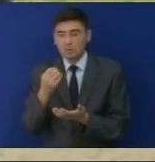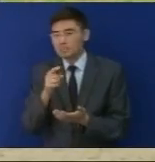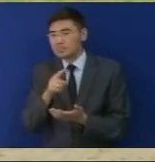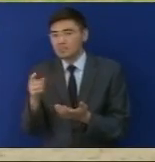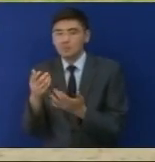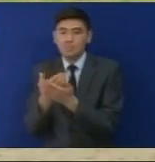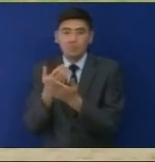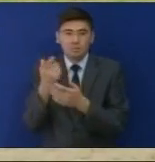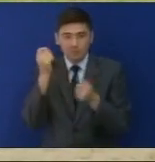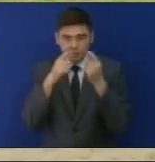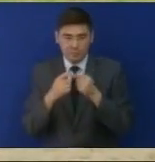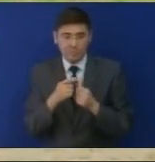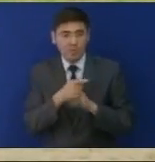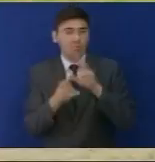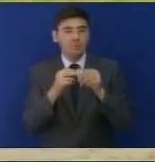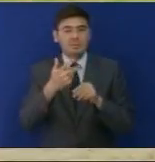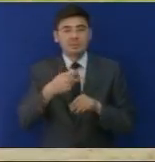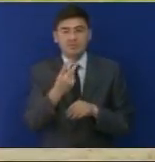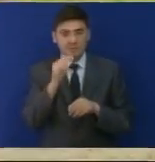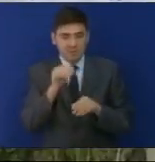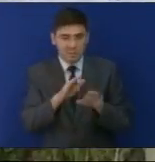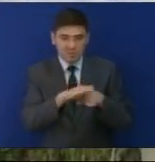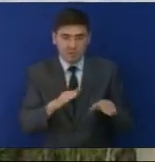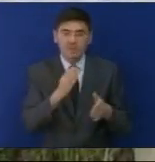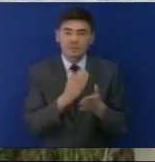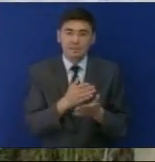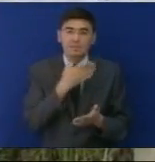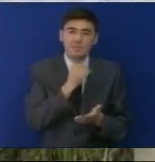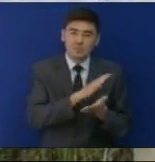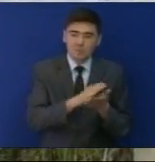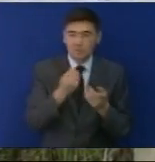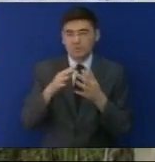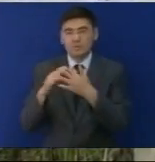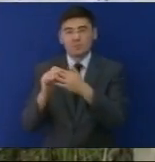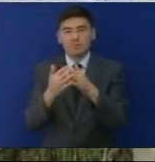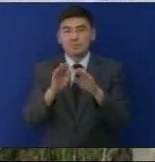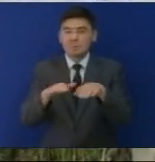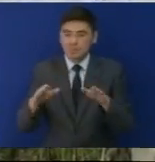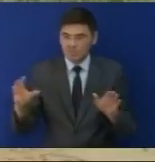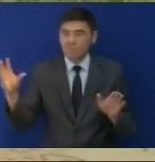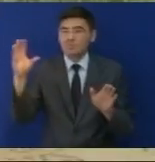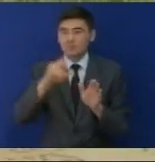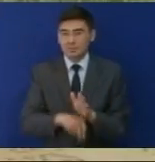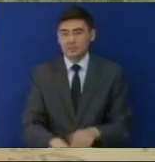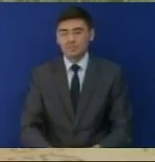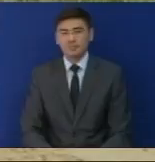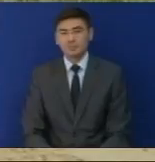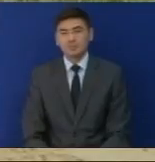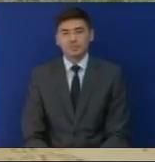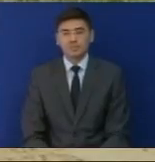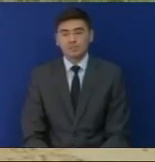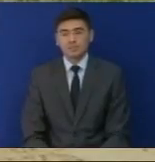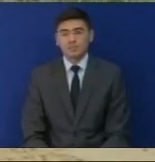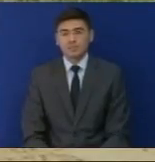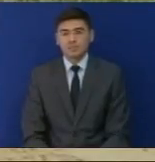будут охвачены 32 тысячи детей. Среди них как дети из семьи, так и из всех сельских округов. Бакытгуль Казез, Анастасия Резцова, Ильжан